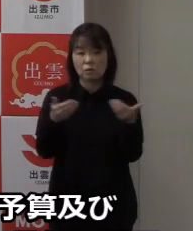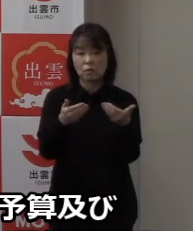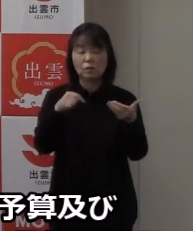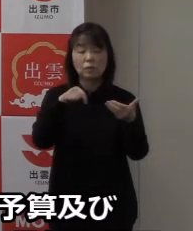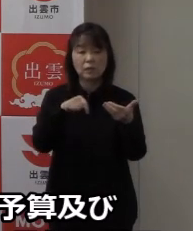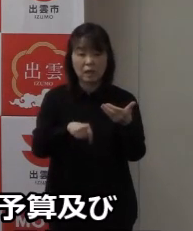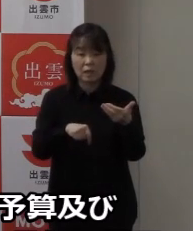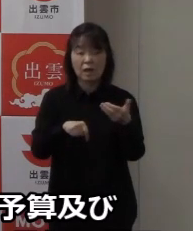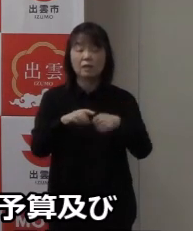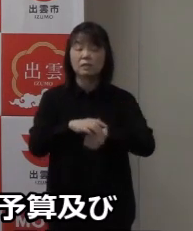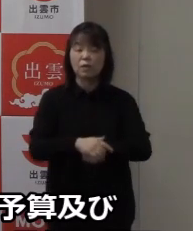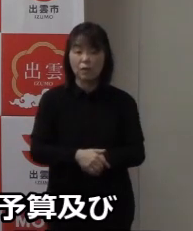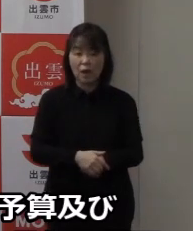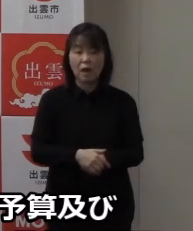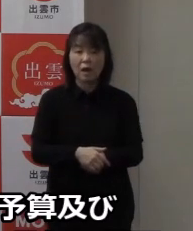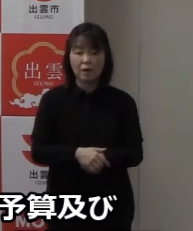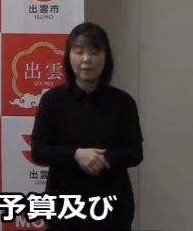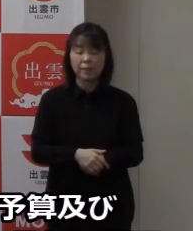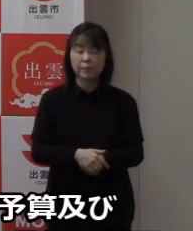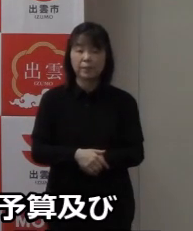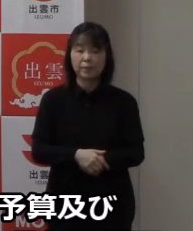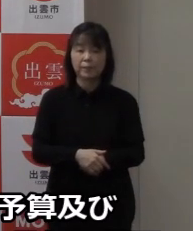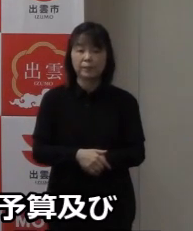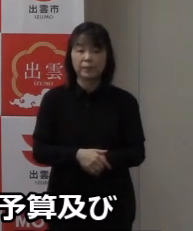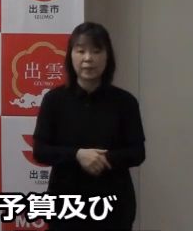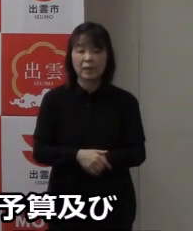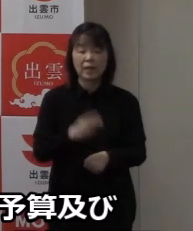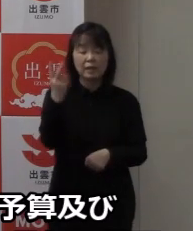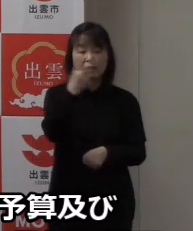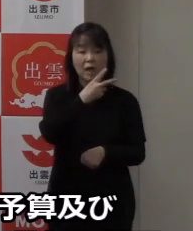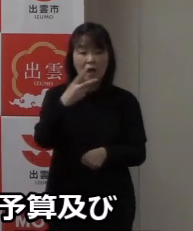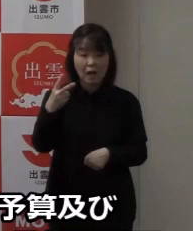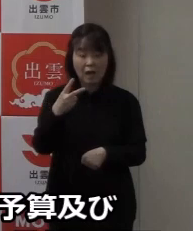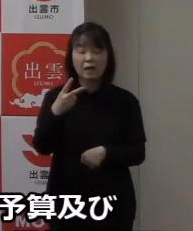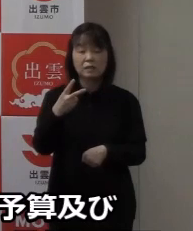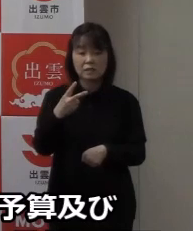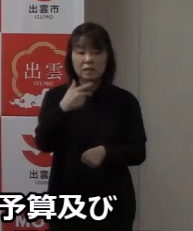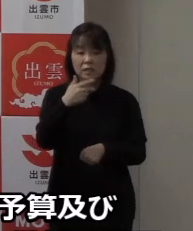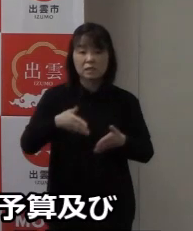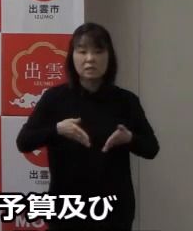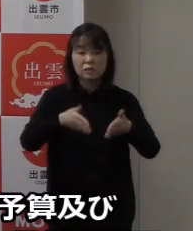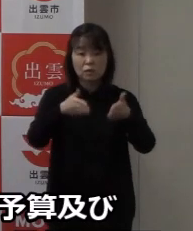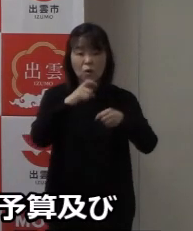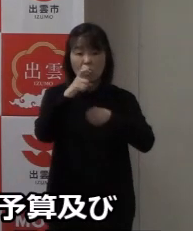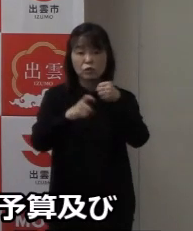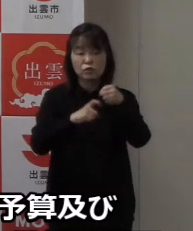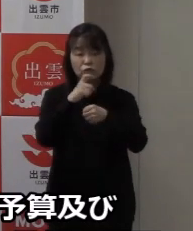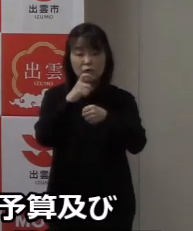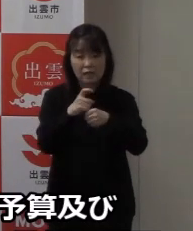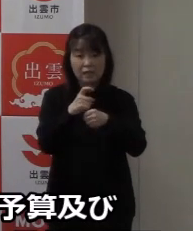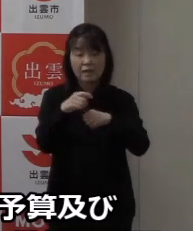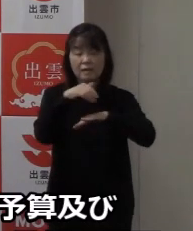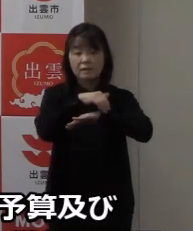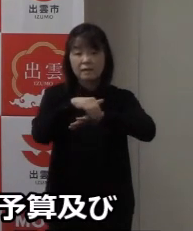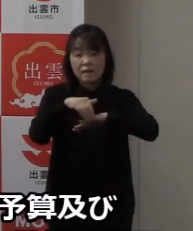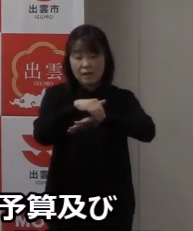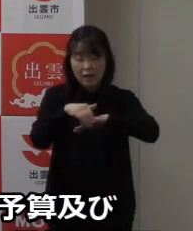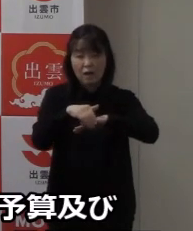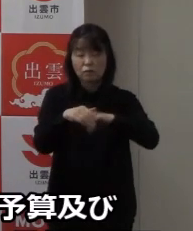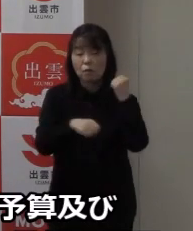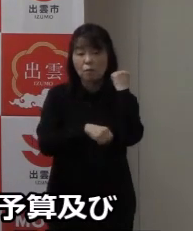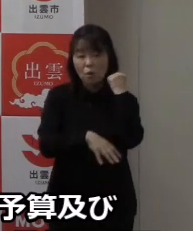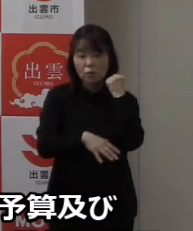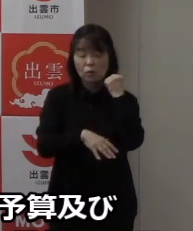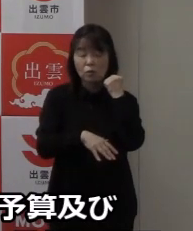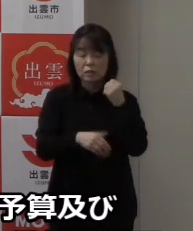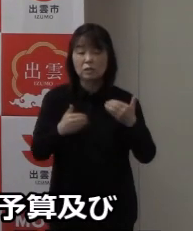まず幹線道路整備事業については第2次幹線指導整備10カ年計画に基づいて事業を進めてま